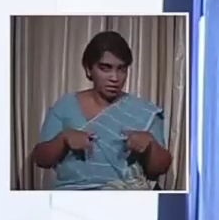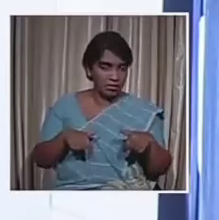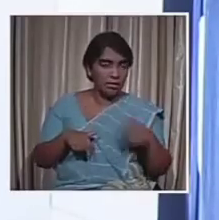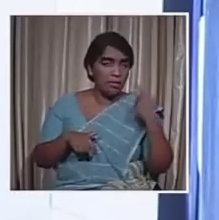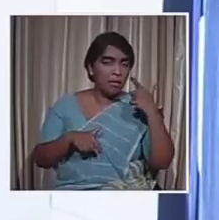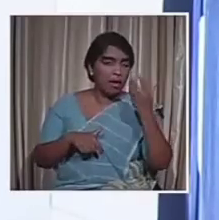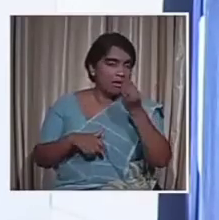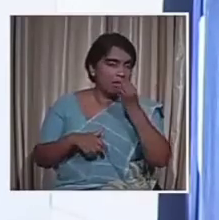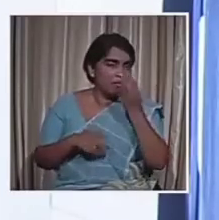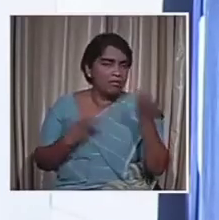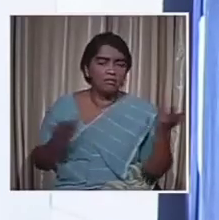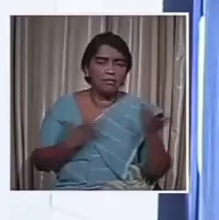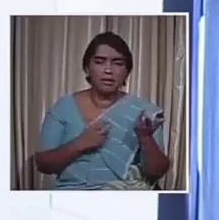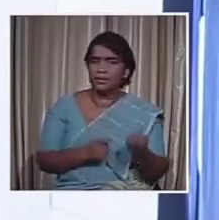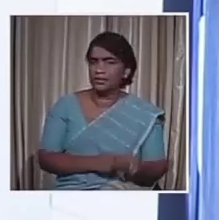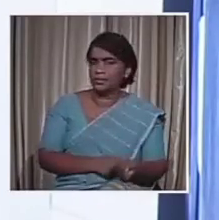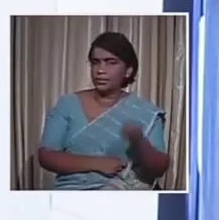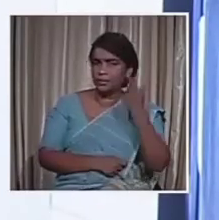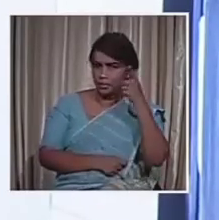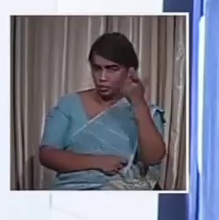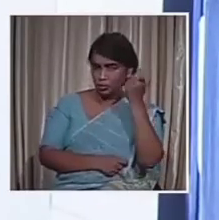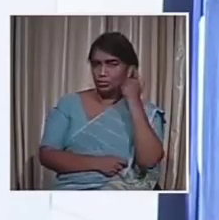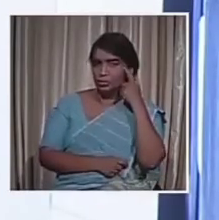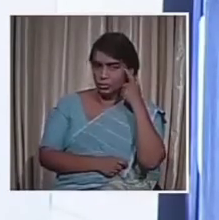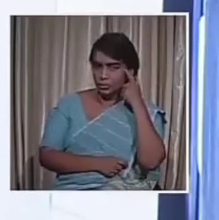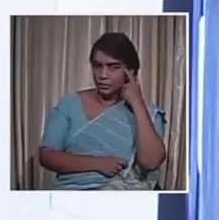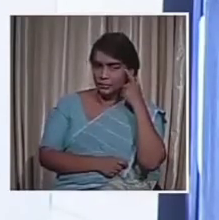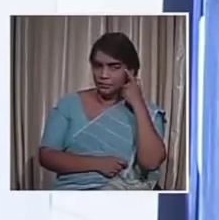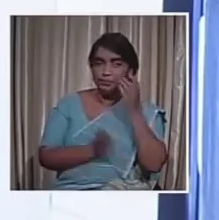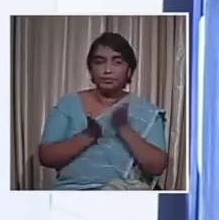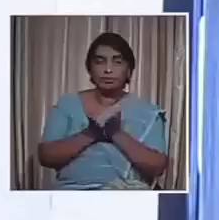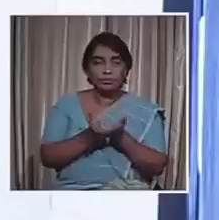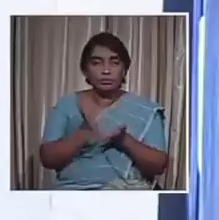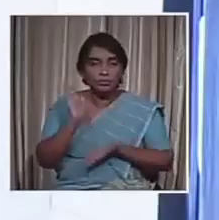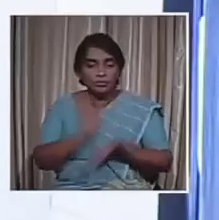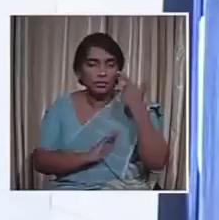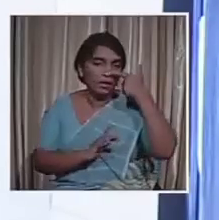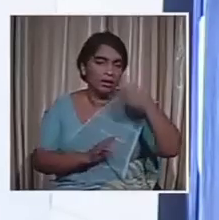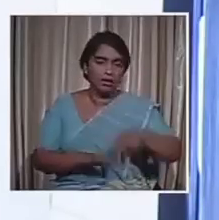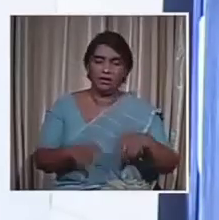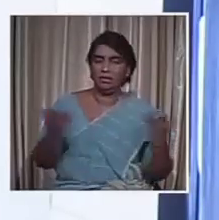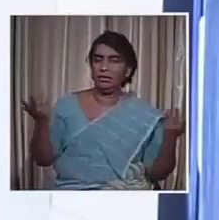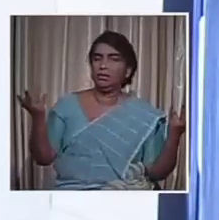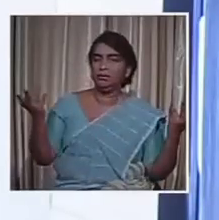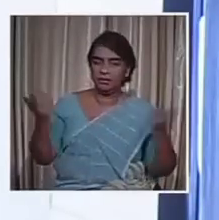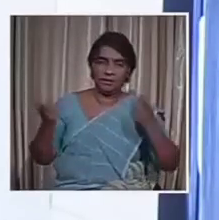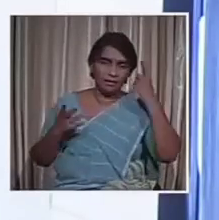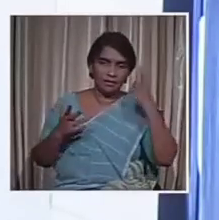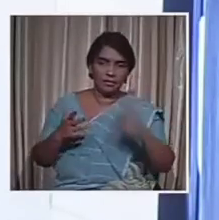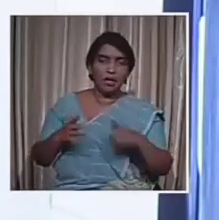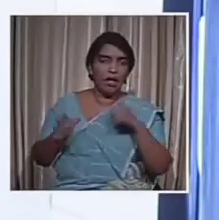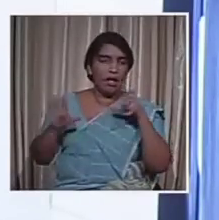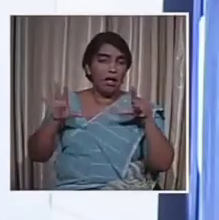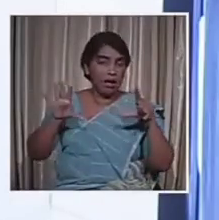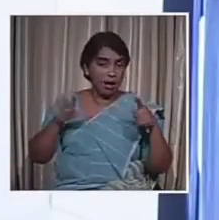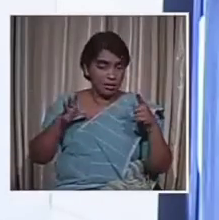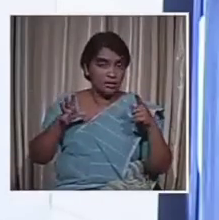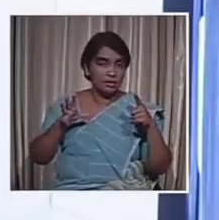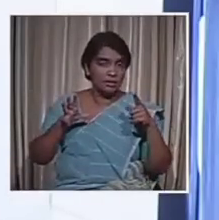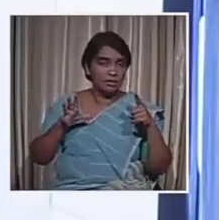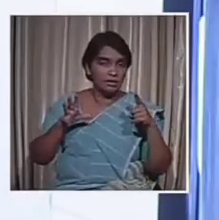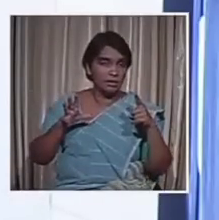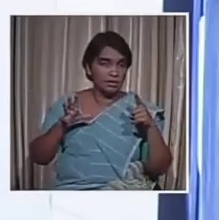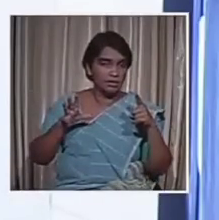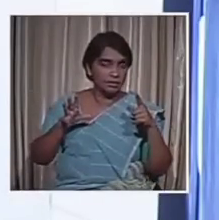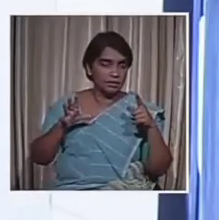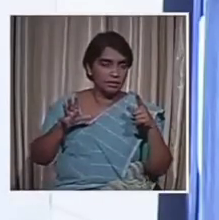எழுப்பியுள்ளார். இன்றைய நாடாளுமன்ற அமர்வின் போது அவர் மேற்கண்டவாறு தெரிவித்தார். அத்துடன் எரிபொருள் பிரச்சினையால் கடற்றொழிலாளர்களுக்கு